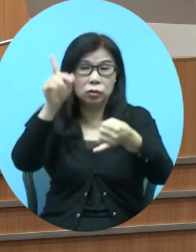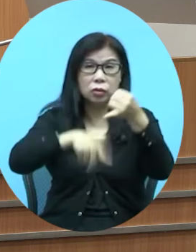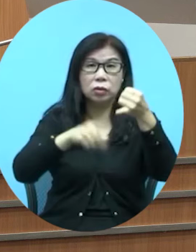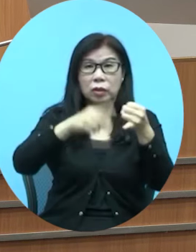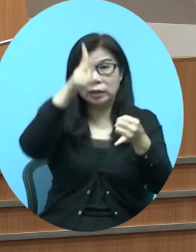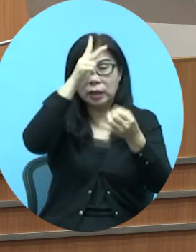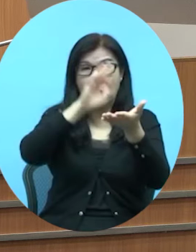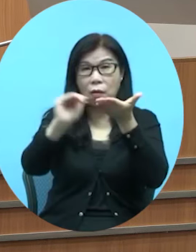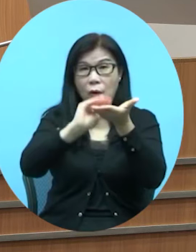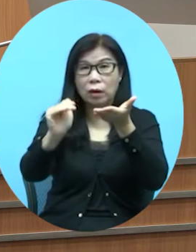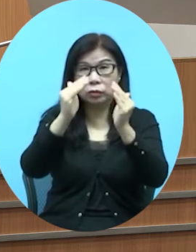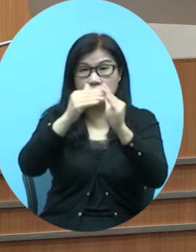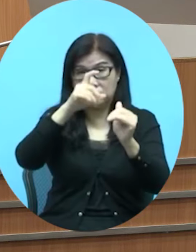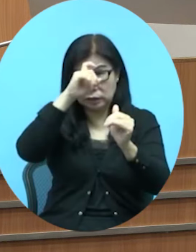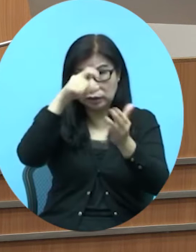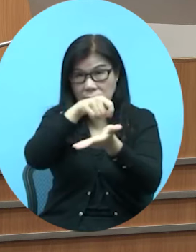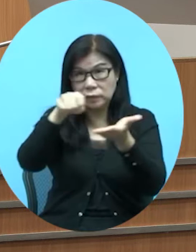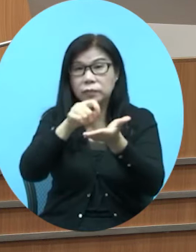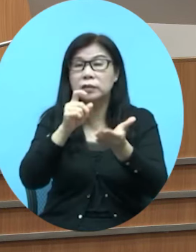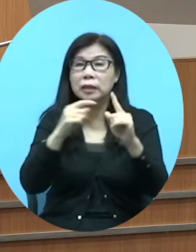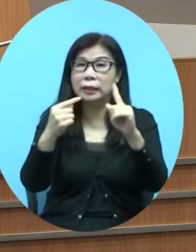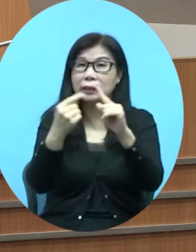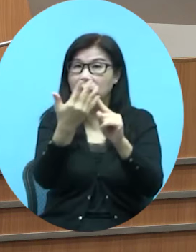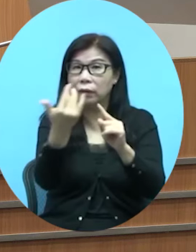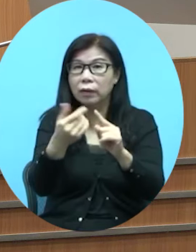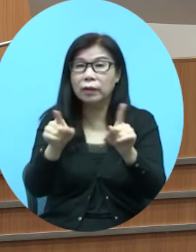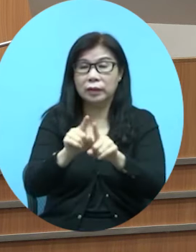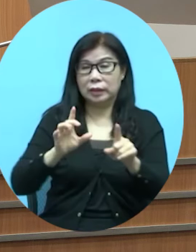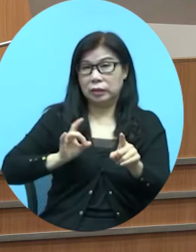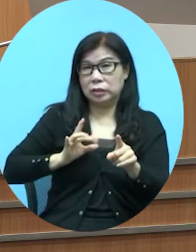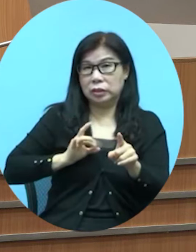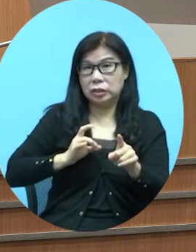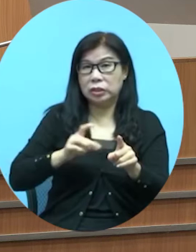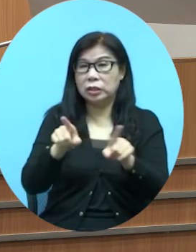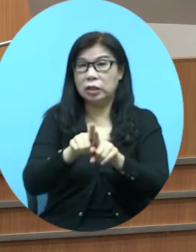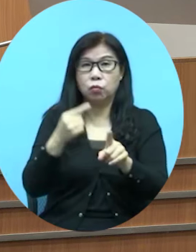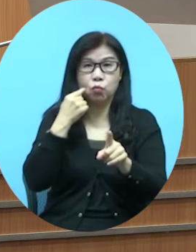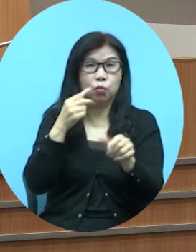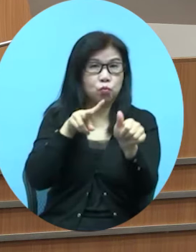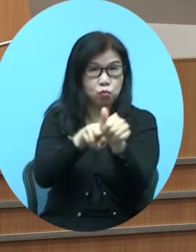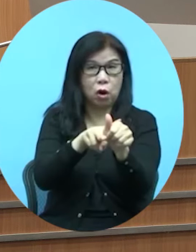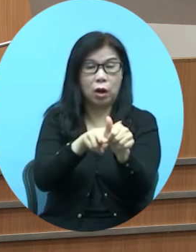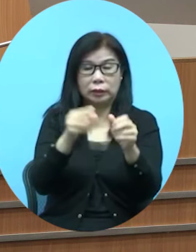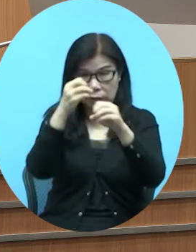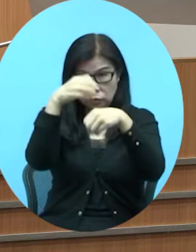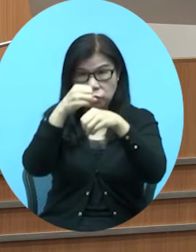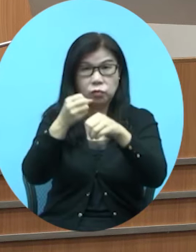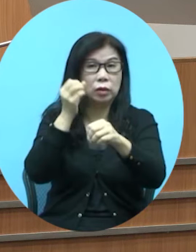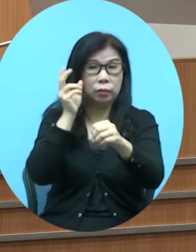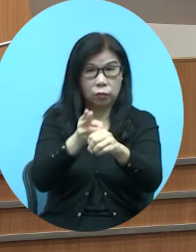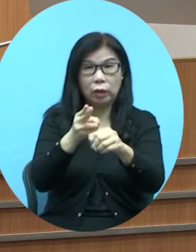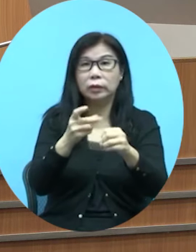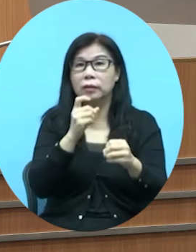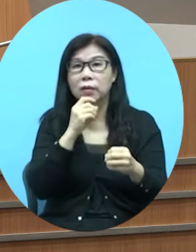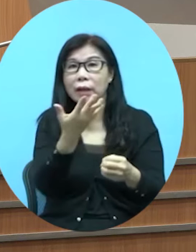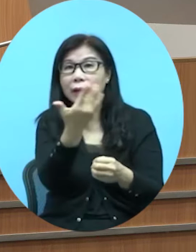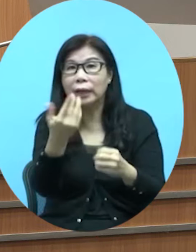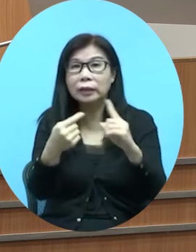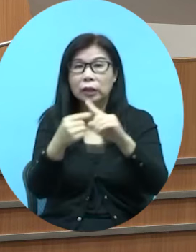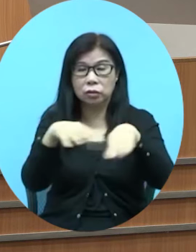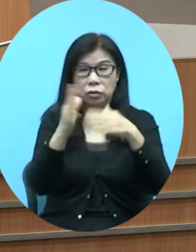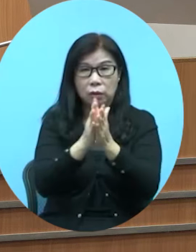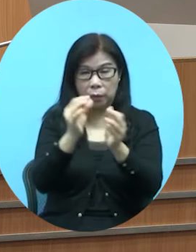生住现在的记录就是有多少人是已经被私家医生发出那个强制检疫令有多少是已经做